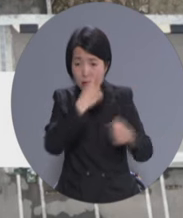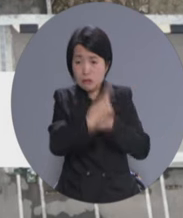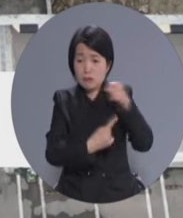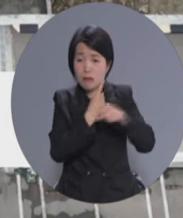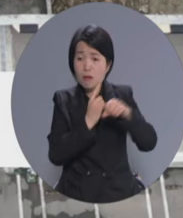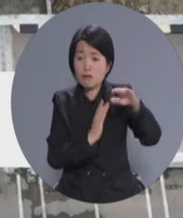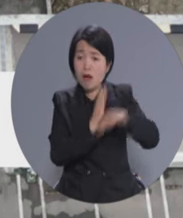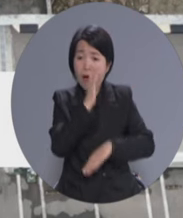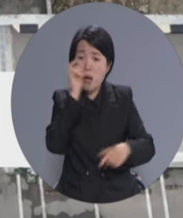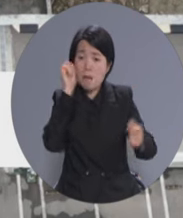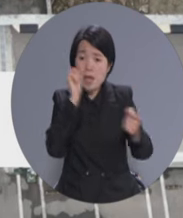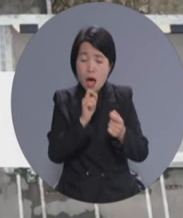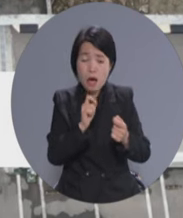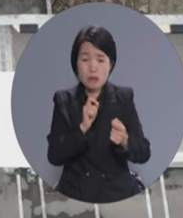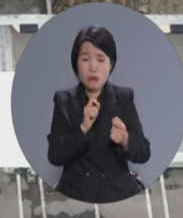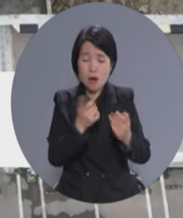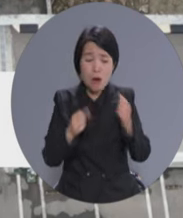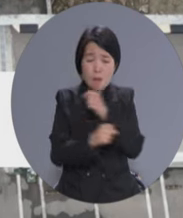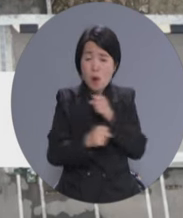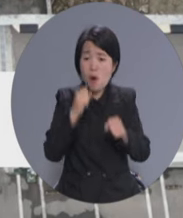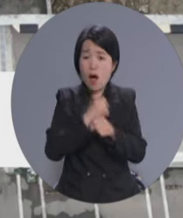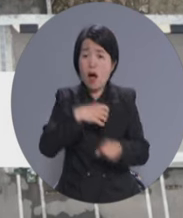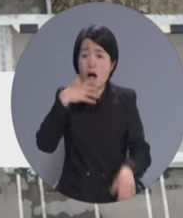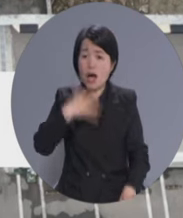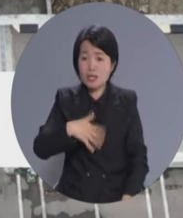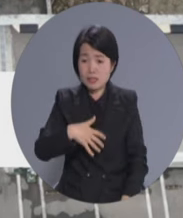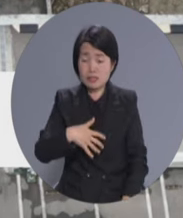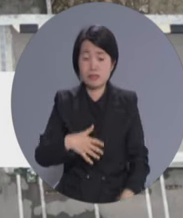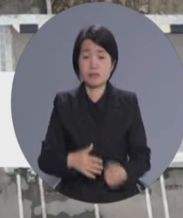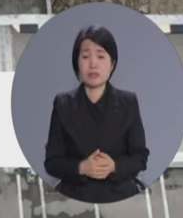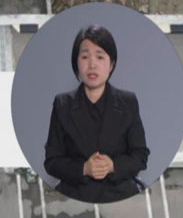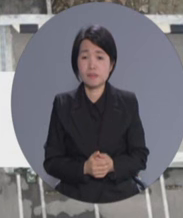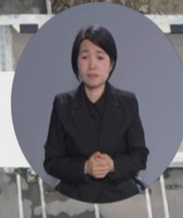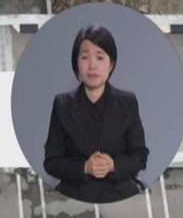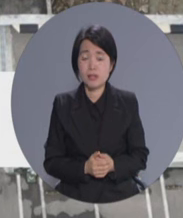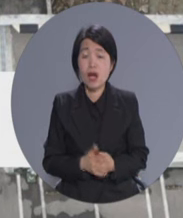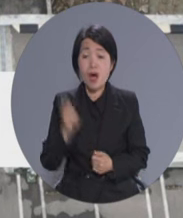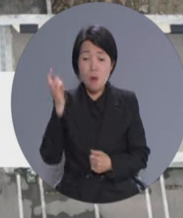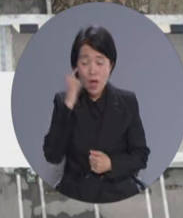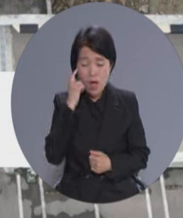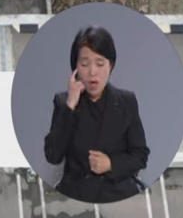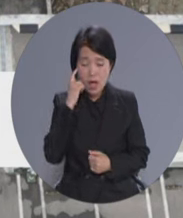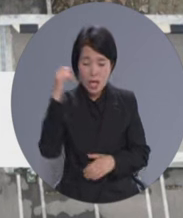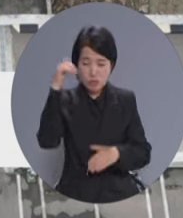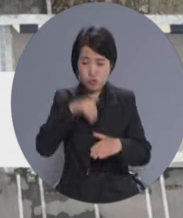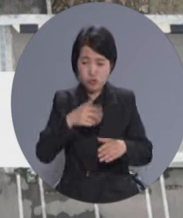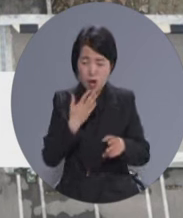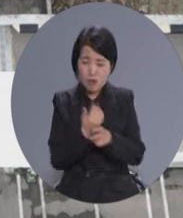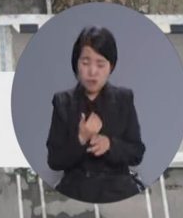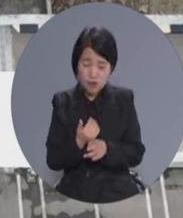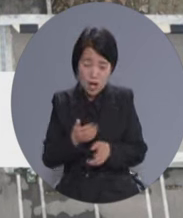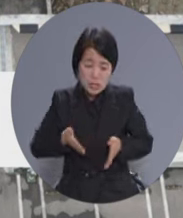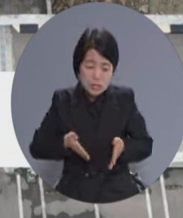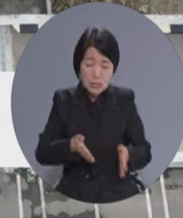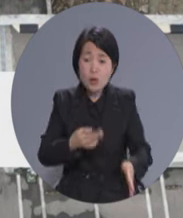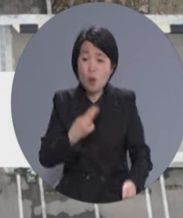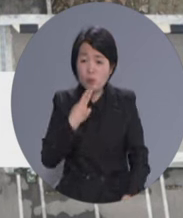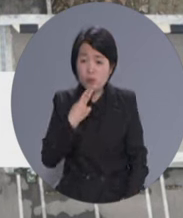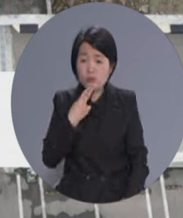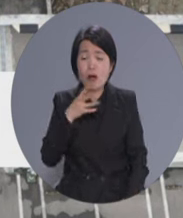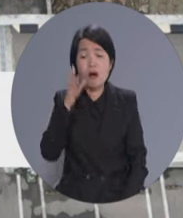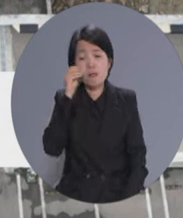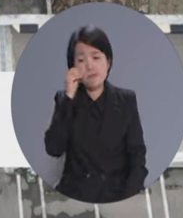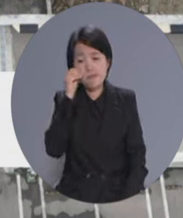다 되도록 복구 작업은 시작도 못 하고 있는데요 중장비가 오고 갈 진출입로가 없어 손도 못 대고 있는 건데